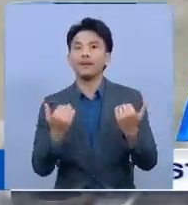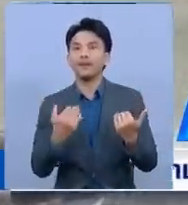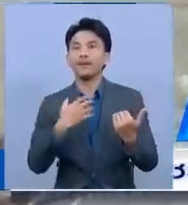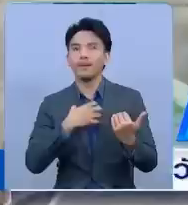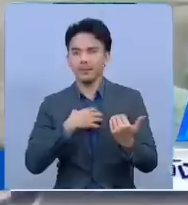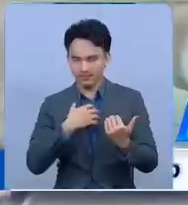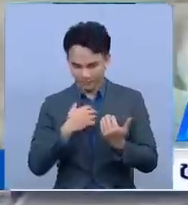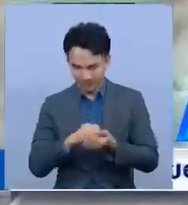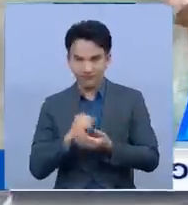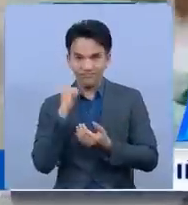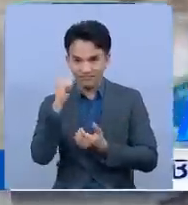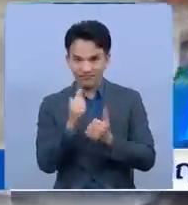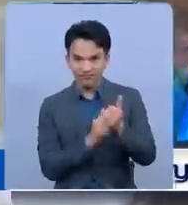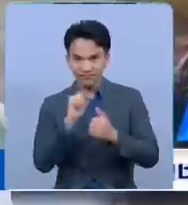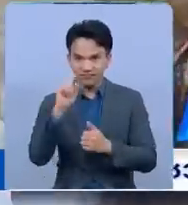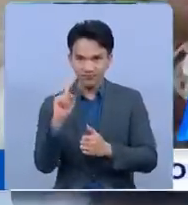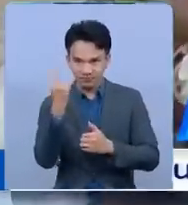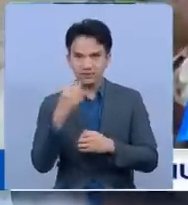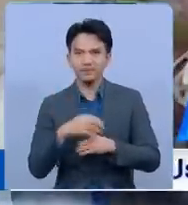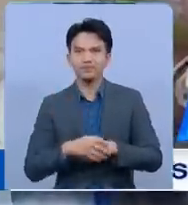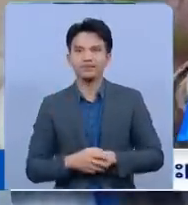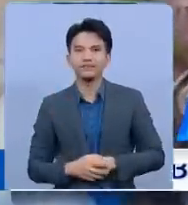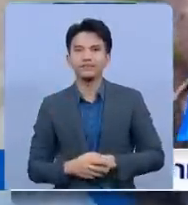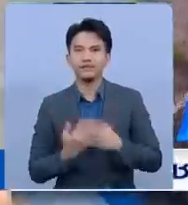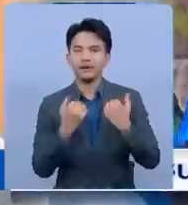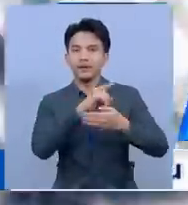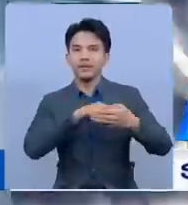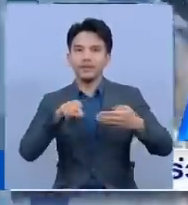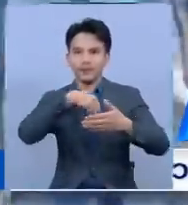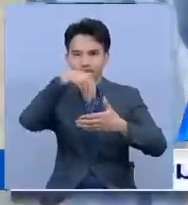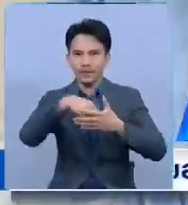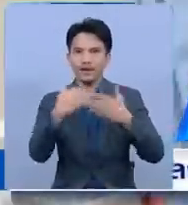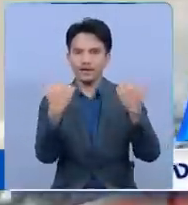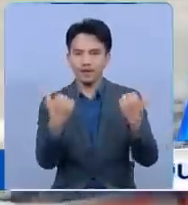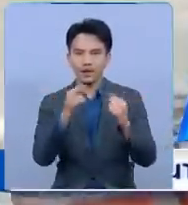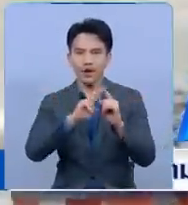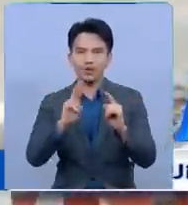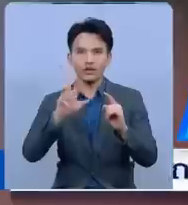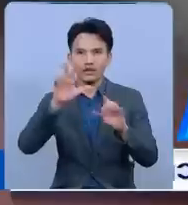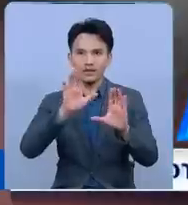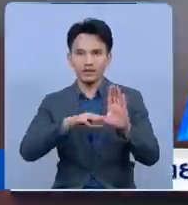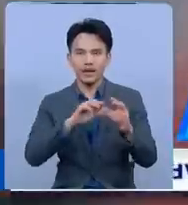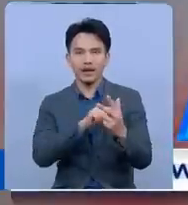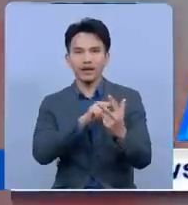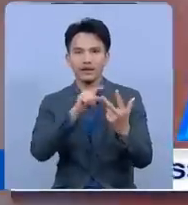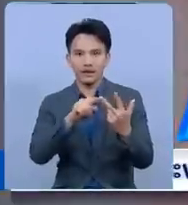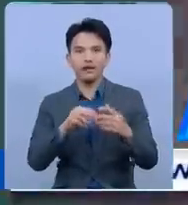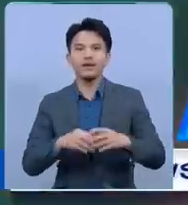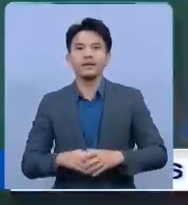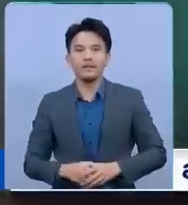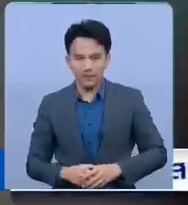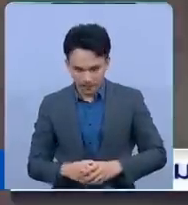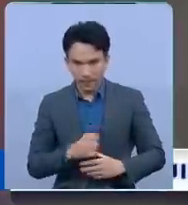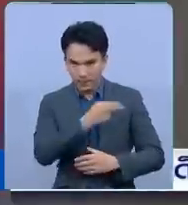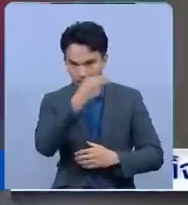าสู้ศึกระดับชาติอีกครั้งหนึ่งโดยในการเลือกตั้งครั้งนี้ส่งทายาทรุ่น3ลงสมัคร3คน3พรรคส่งหล